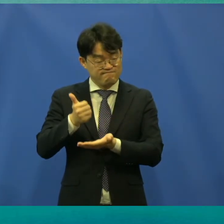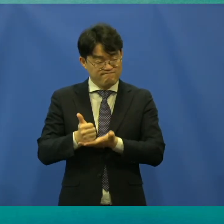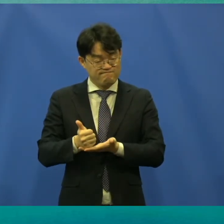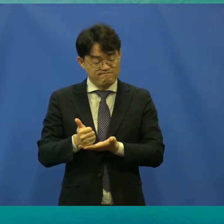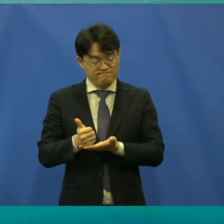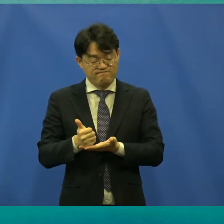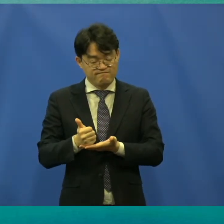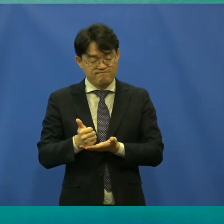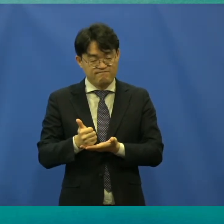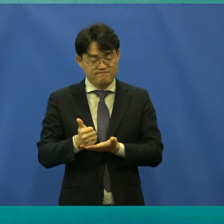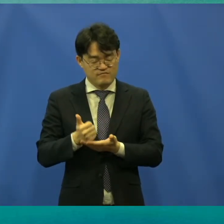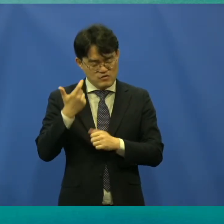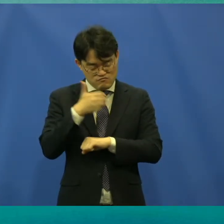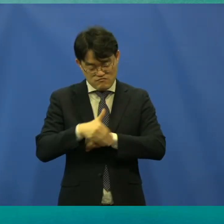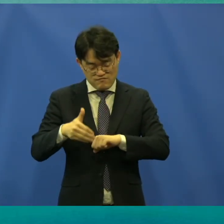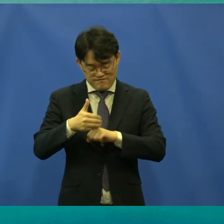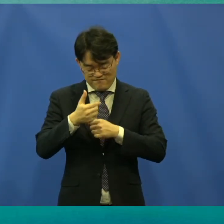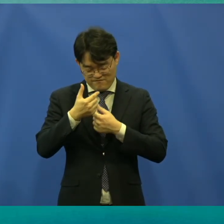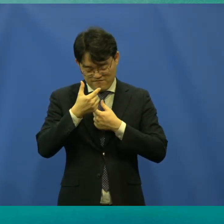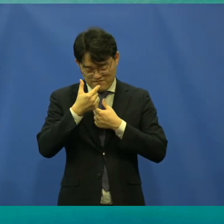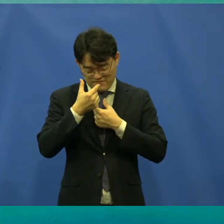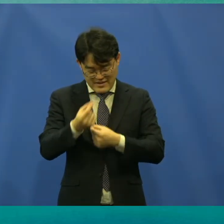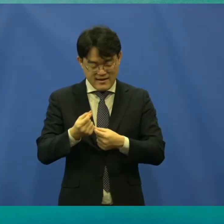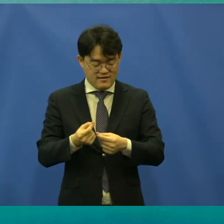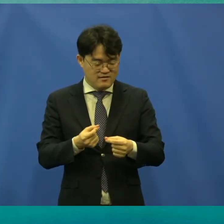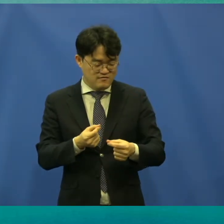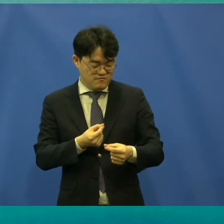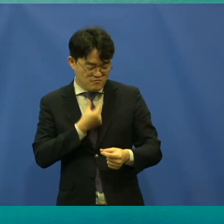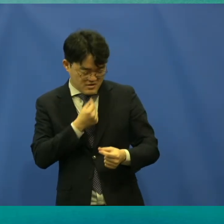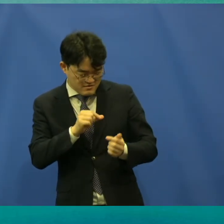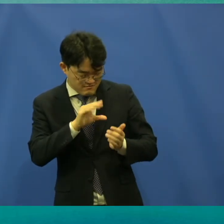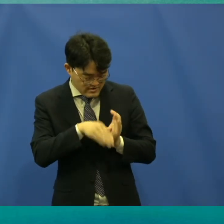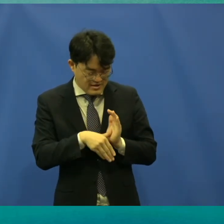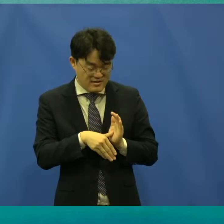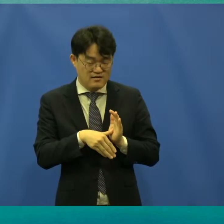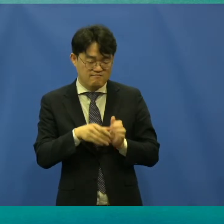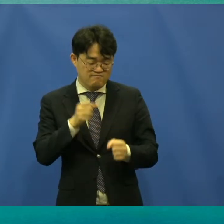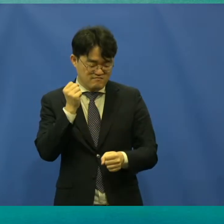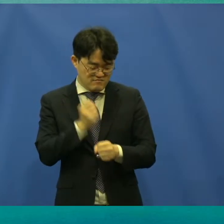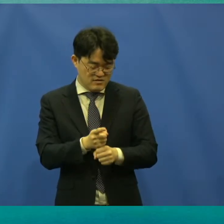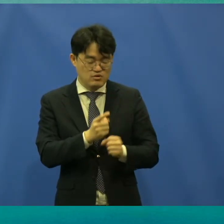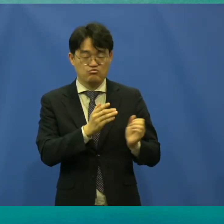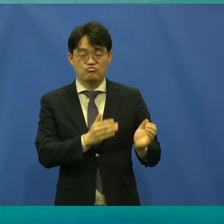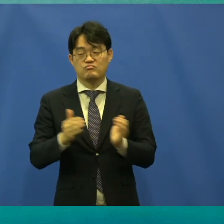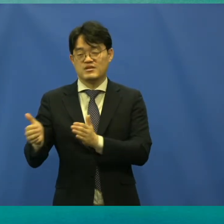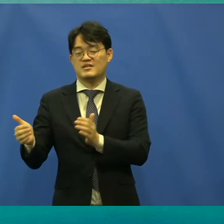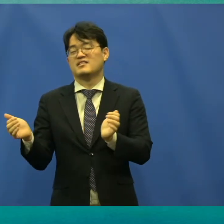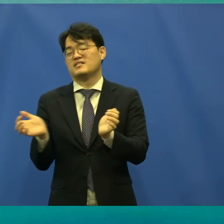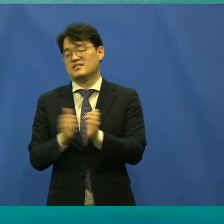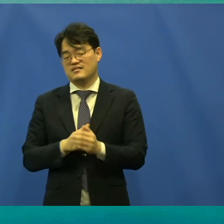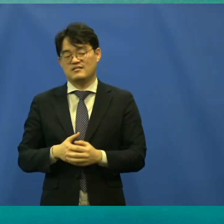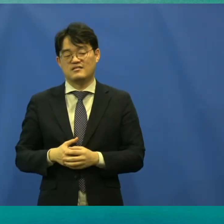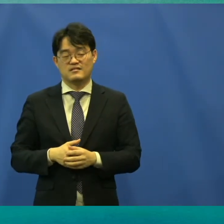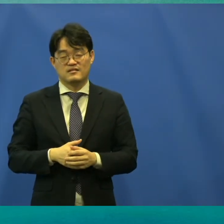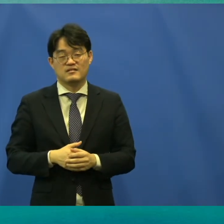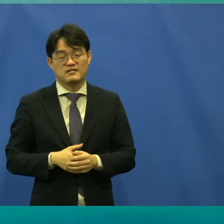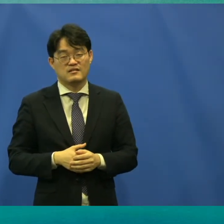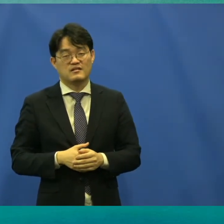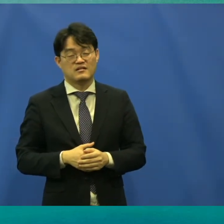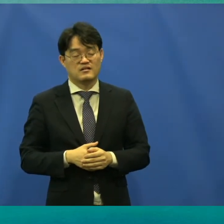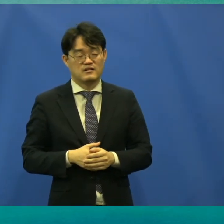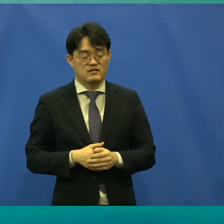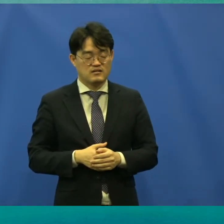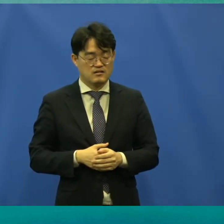물고기가 우연히 지나가다가 요나를 삼킨 게 아닙니다. 그곳에 때를 지어내다 다니던 물고기 중에